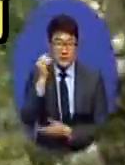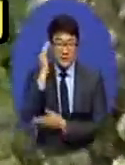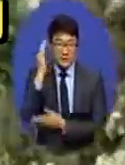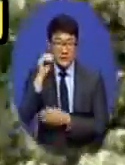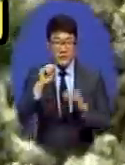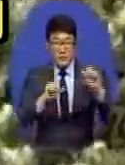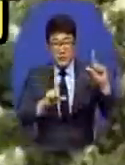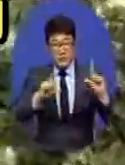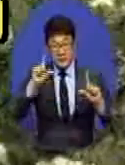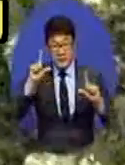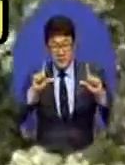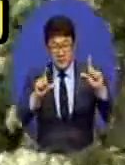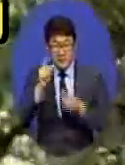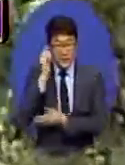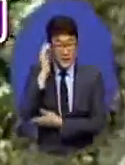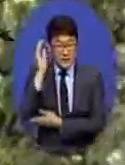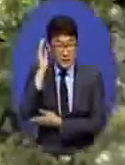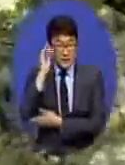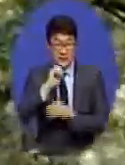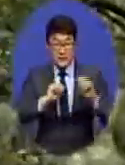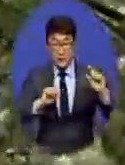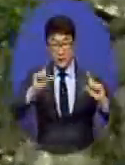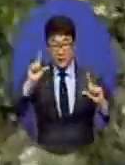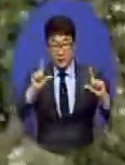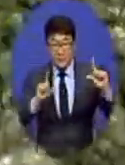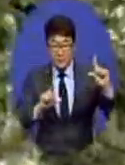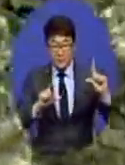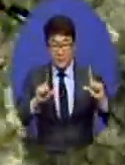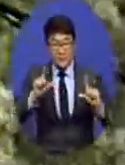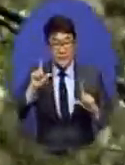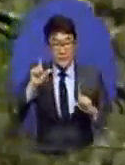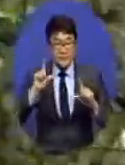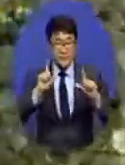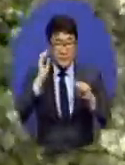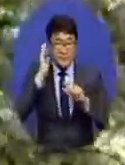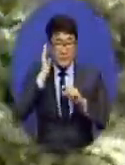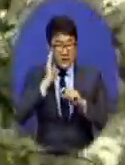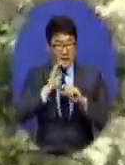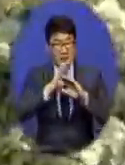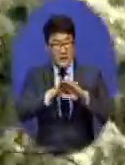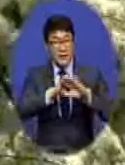어머님의 그 모습이 그 모습이